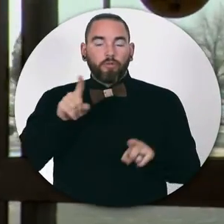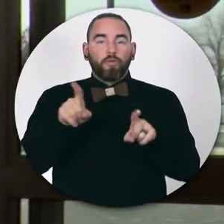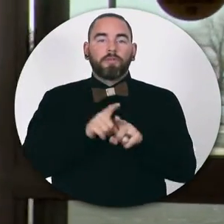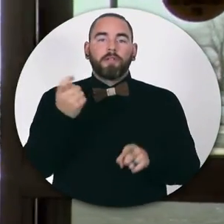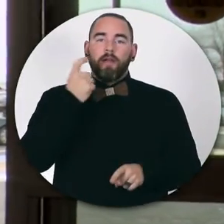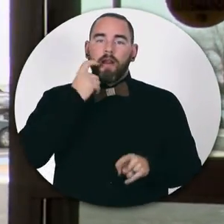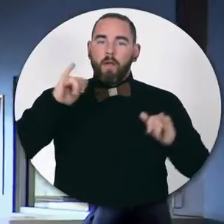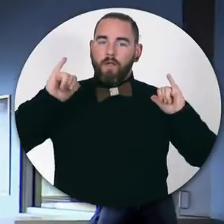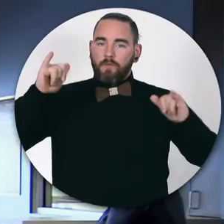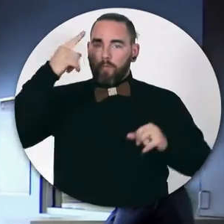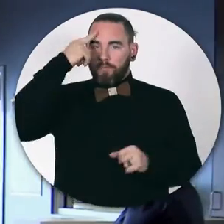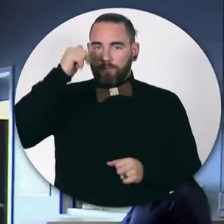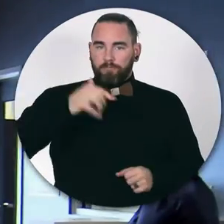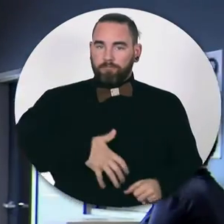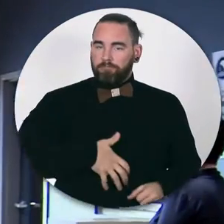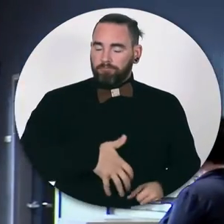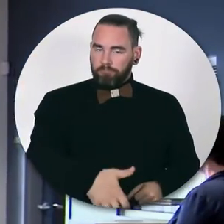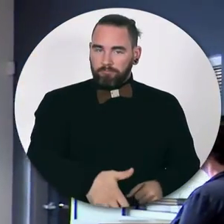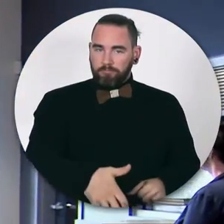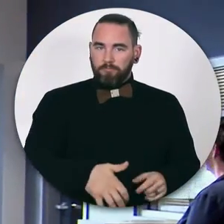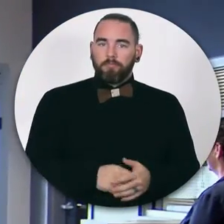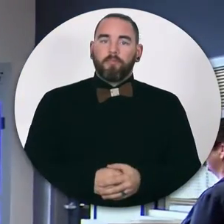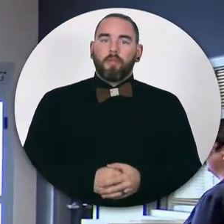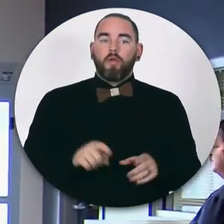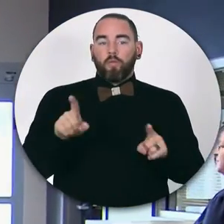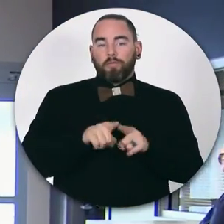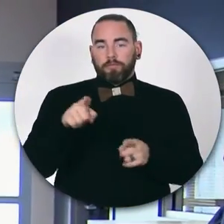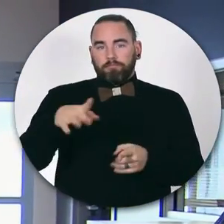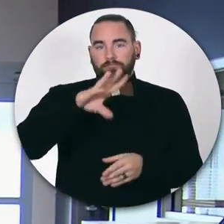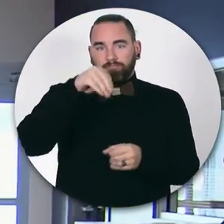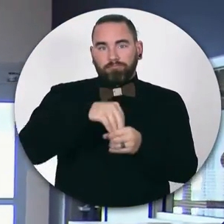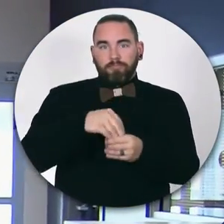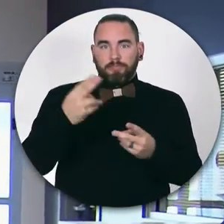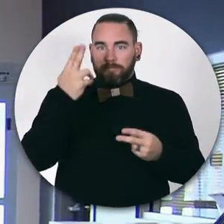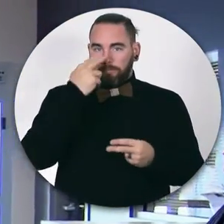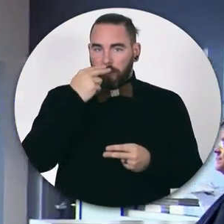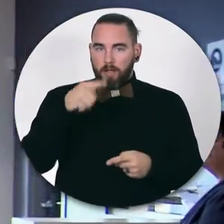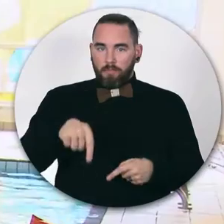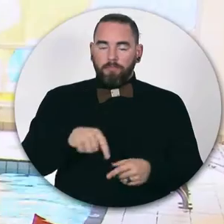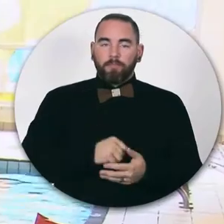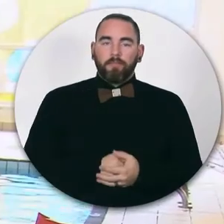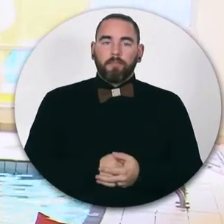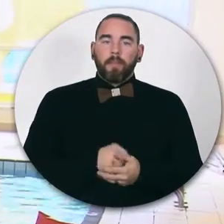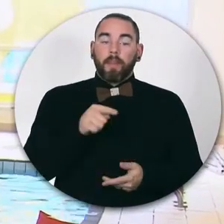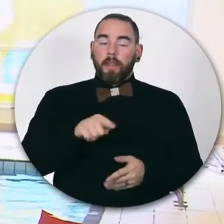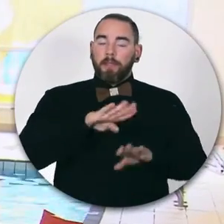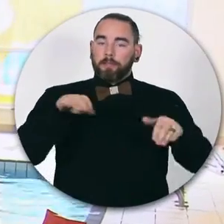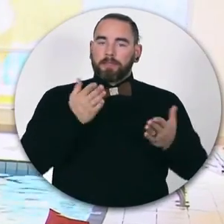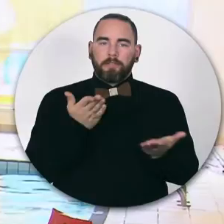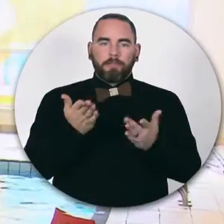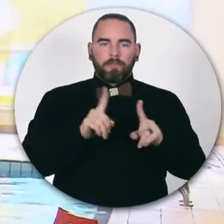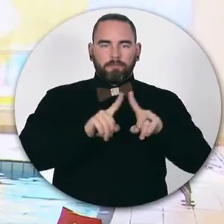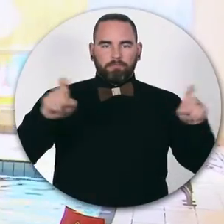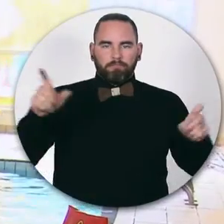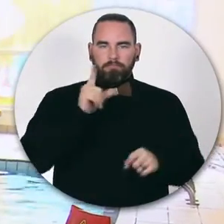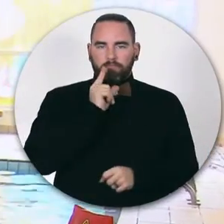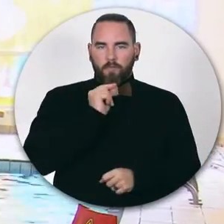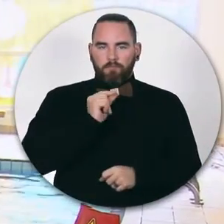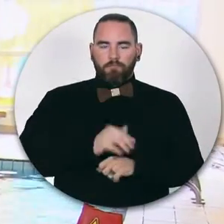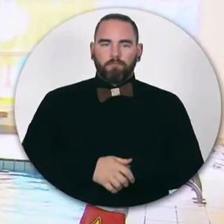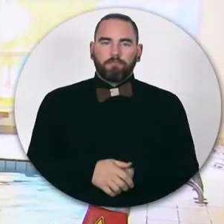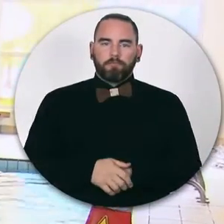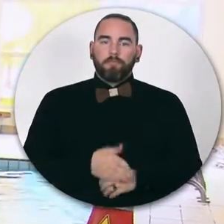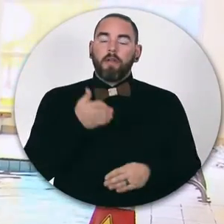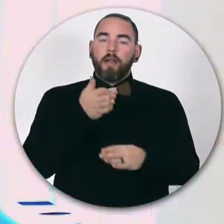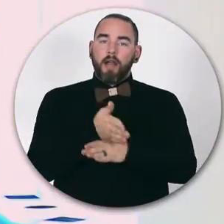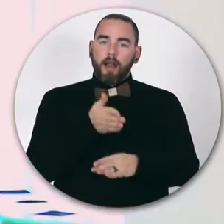sans oublier l'aquaforme pour les femmes enceintes et la vocation sportive des lieux, la piscine dessert tous les groupes d'âge.